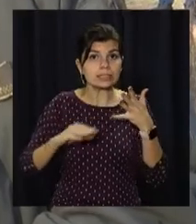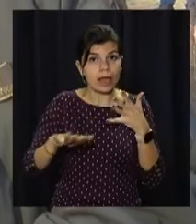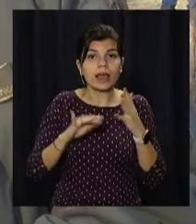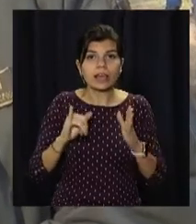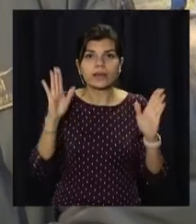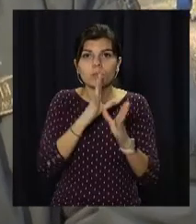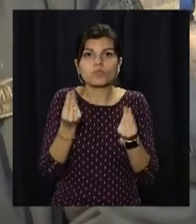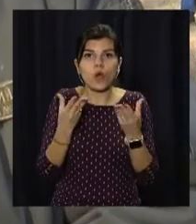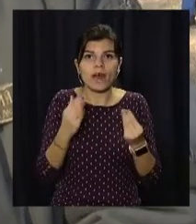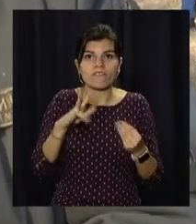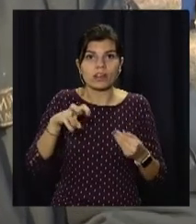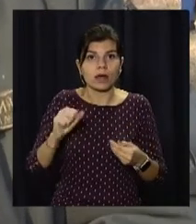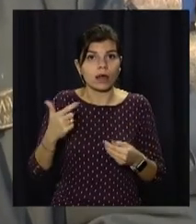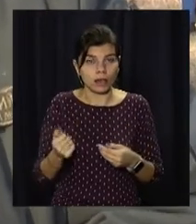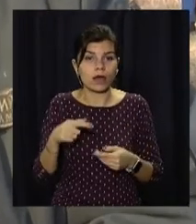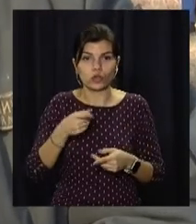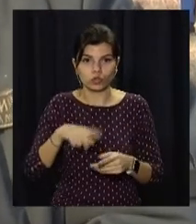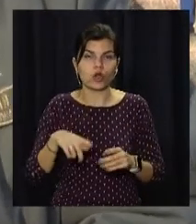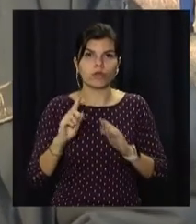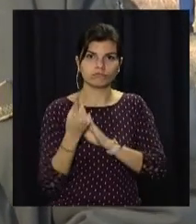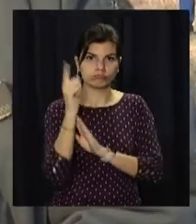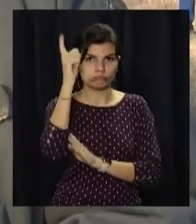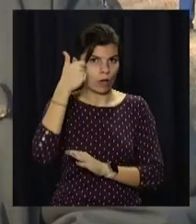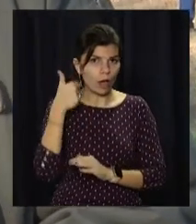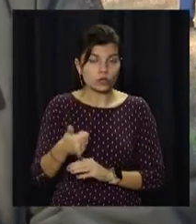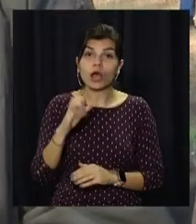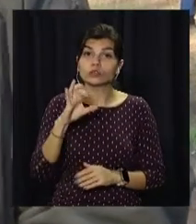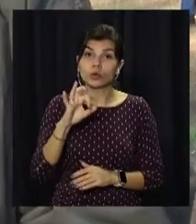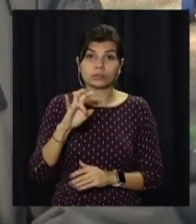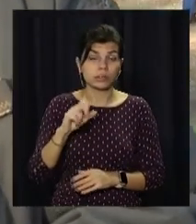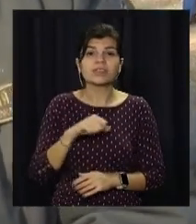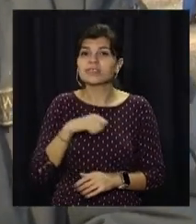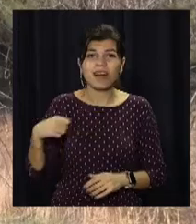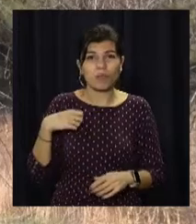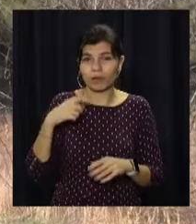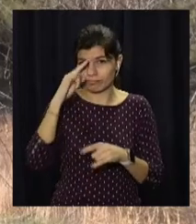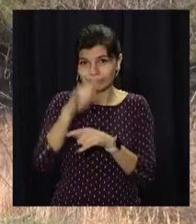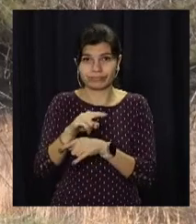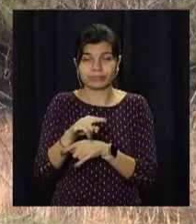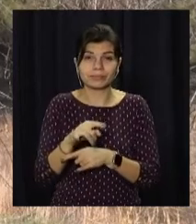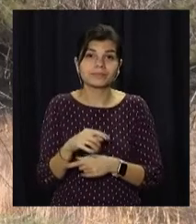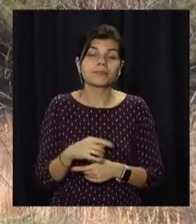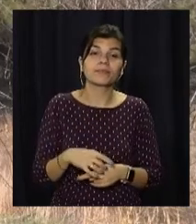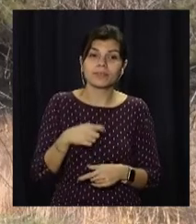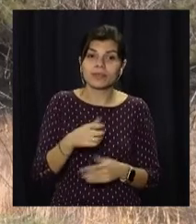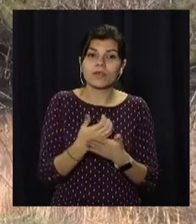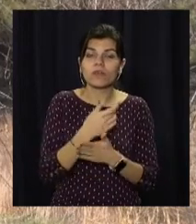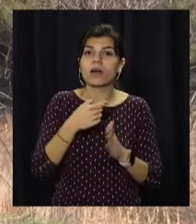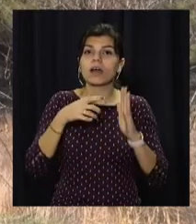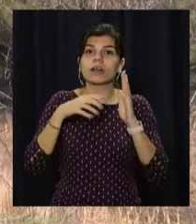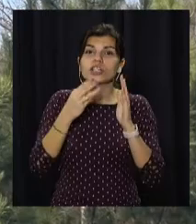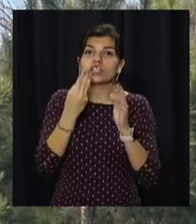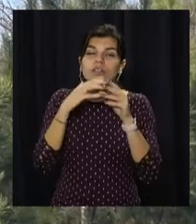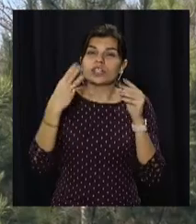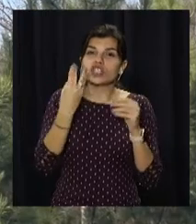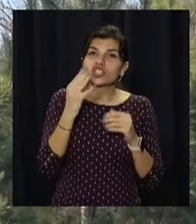влага, он тогда там растет очень хорошо, то сосна, она сама неприхотлива. У сосні цінне все – коріння, кора, шишки